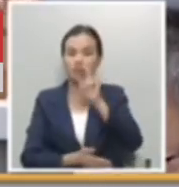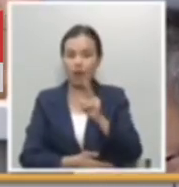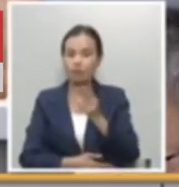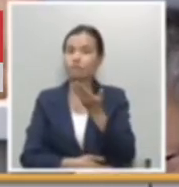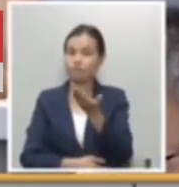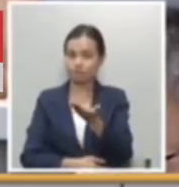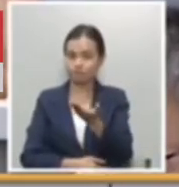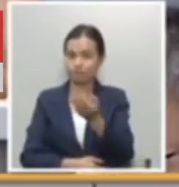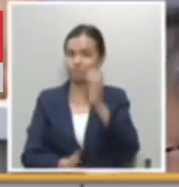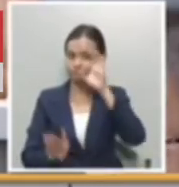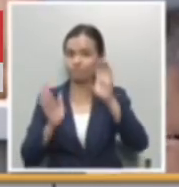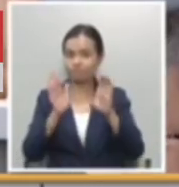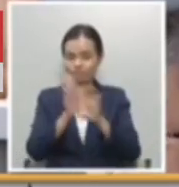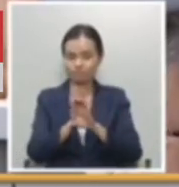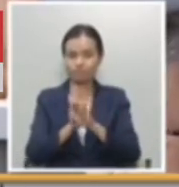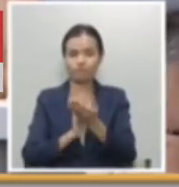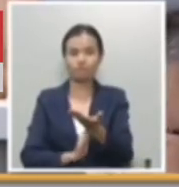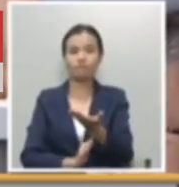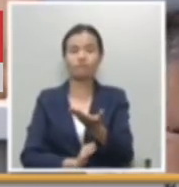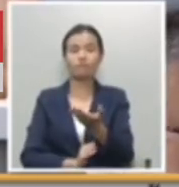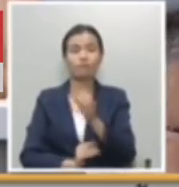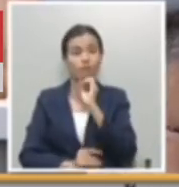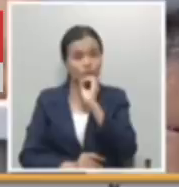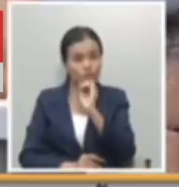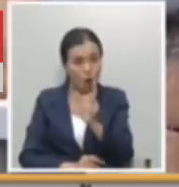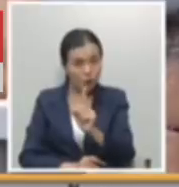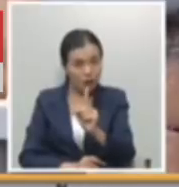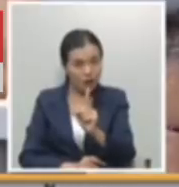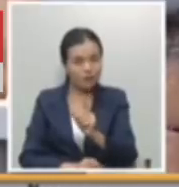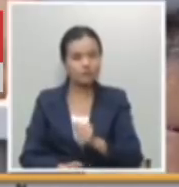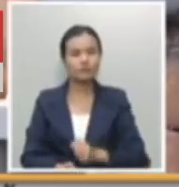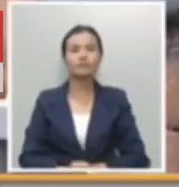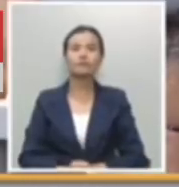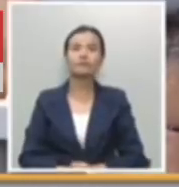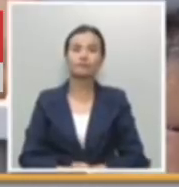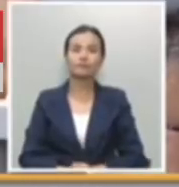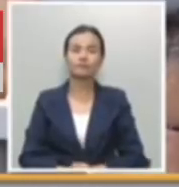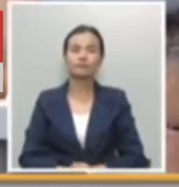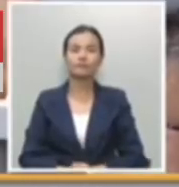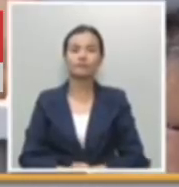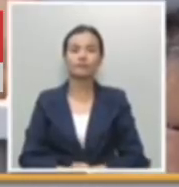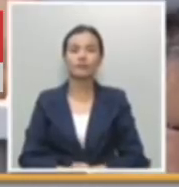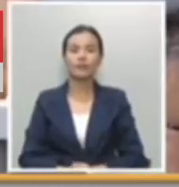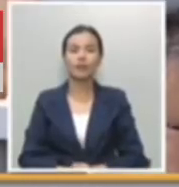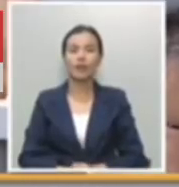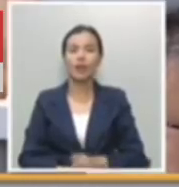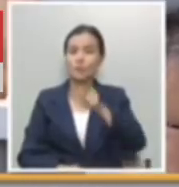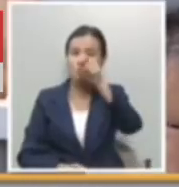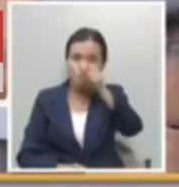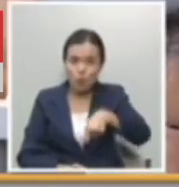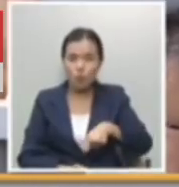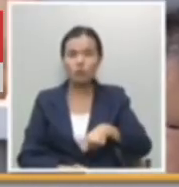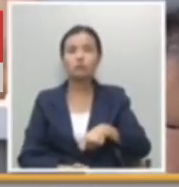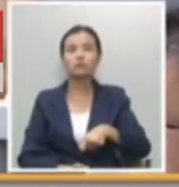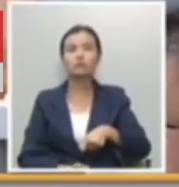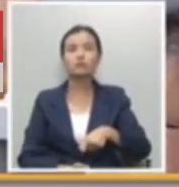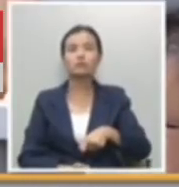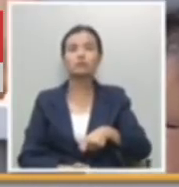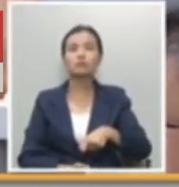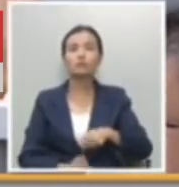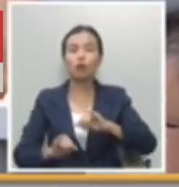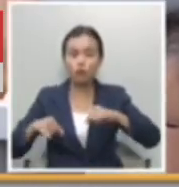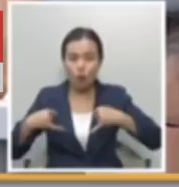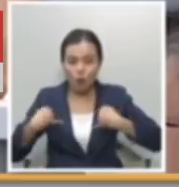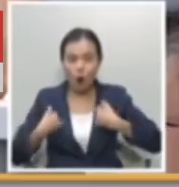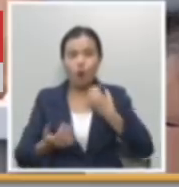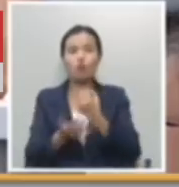ครับรูปนี้มันบอกว่าไงครับไปลูดของเจ้าสัวอีกแต่ว่าตล